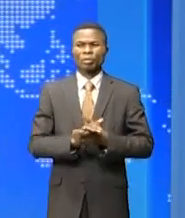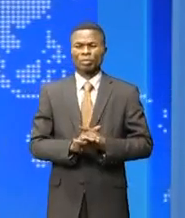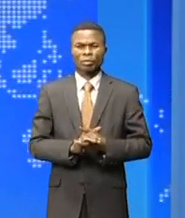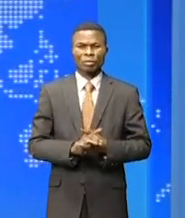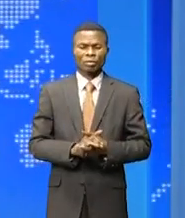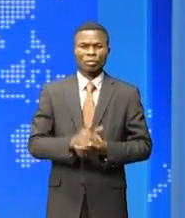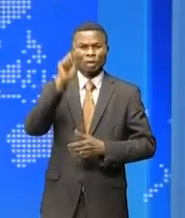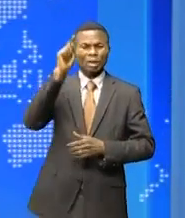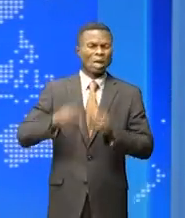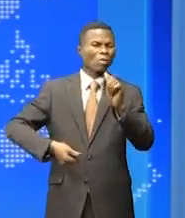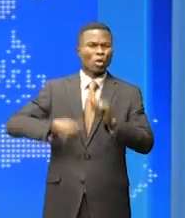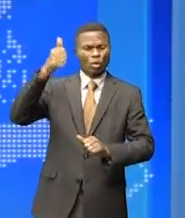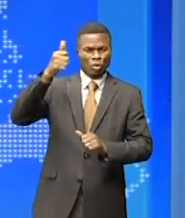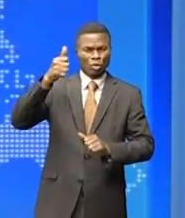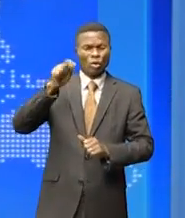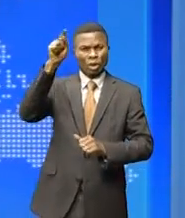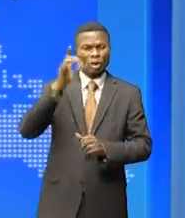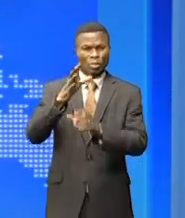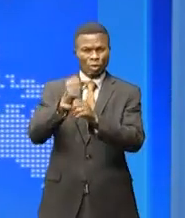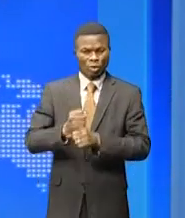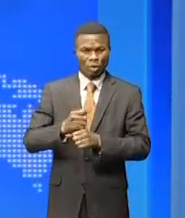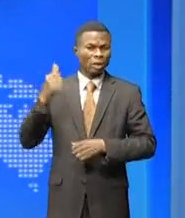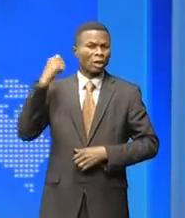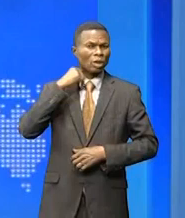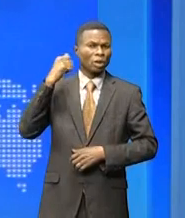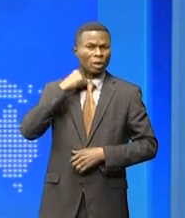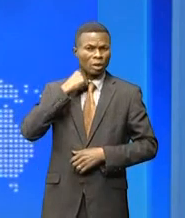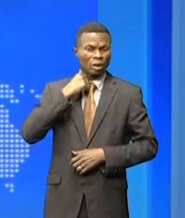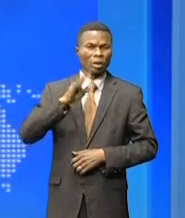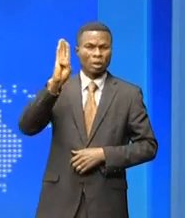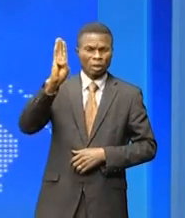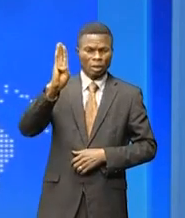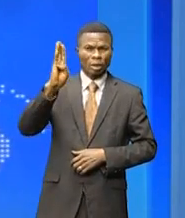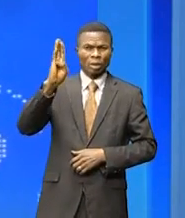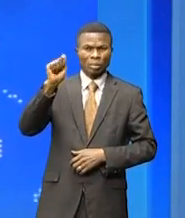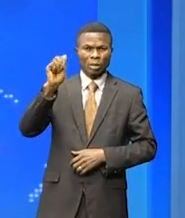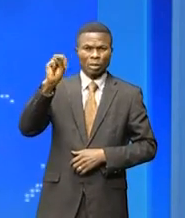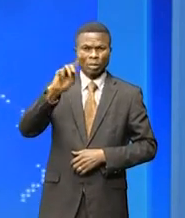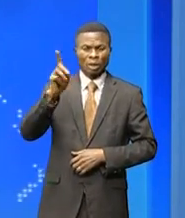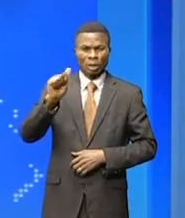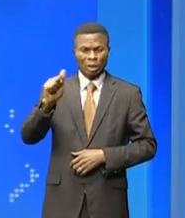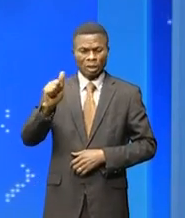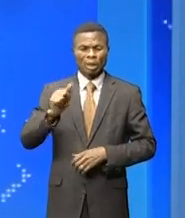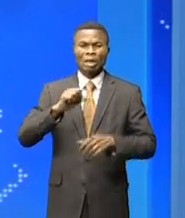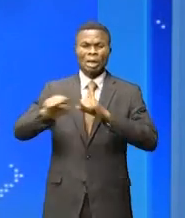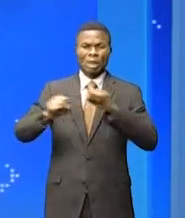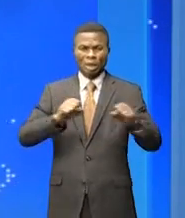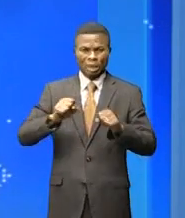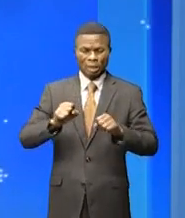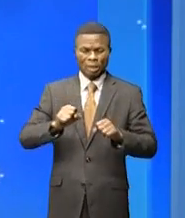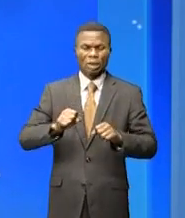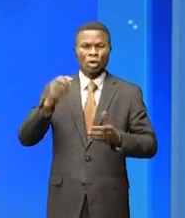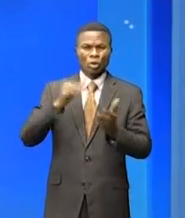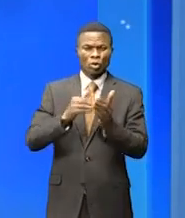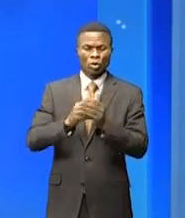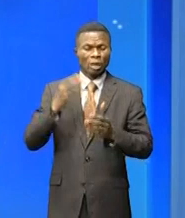Grande distinction, c'est la mention obtenue par le docteur Banzakamba Désiré à l'issue de la soutenance de sa thèse sur